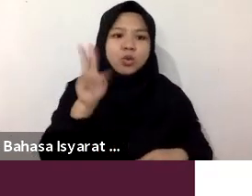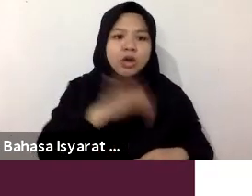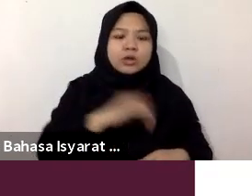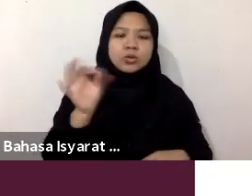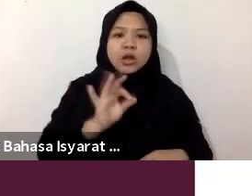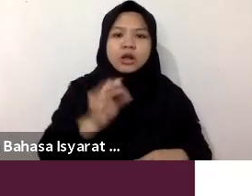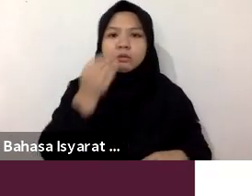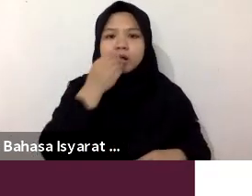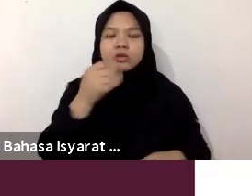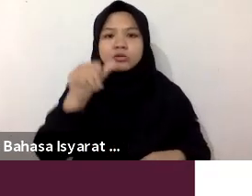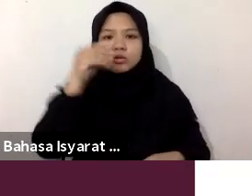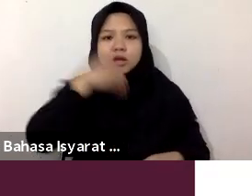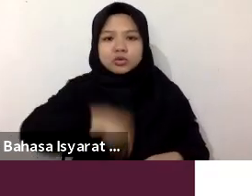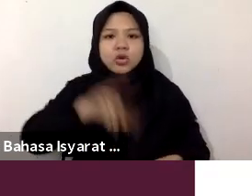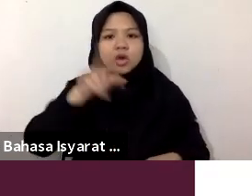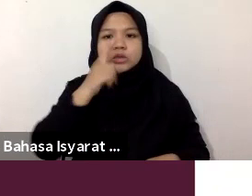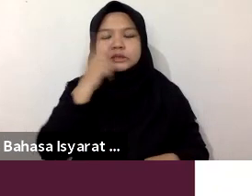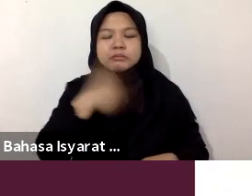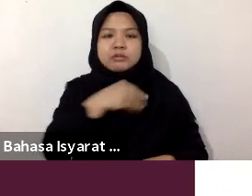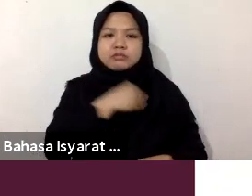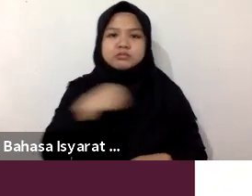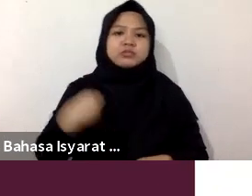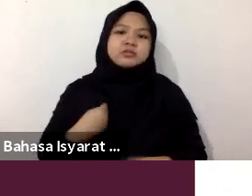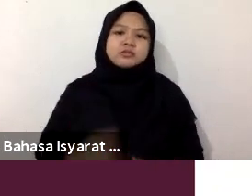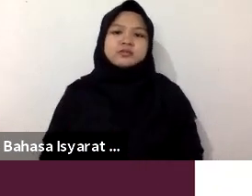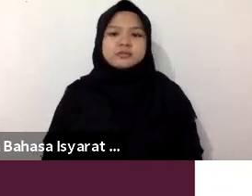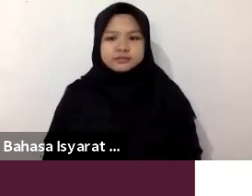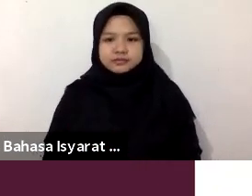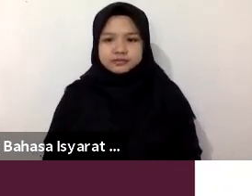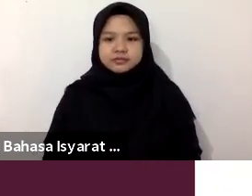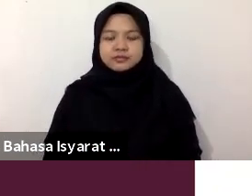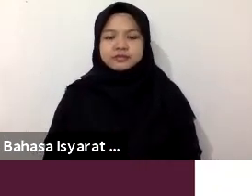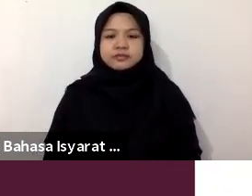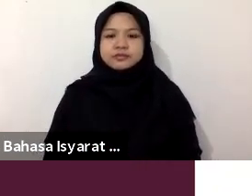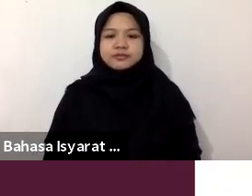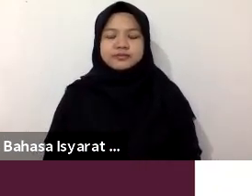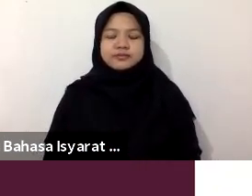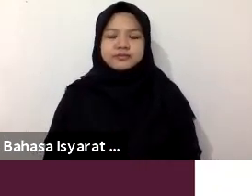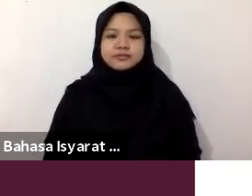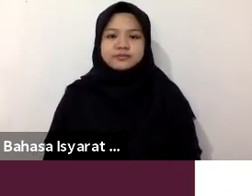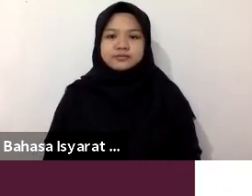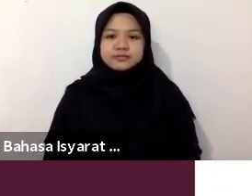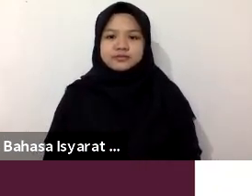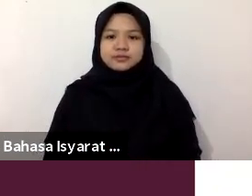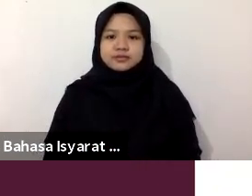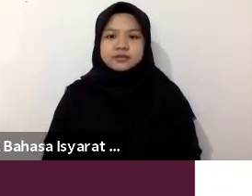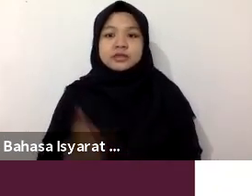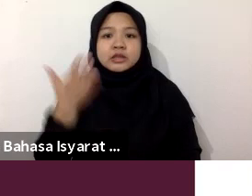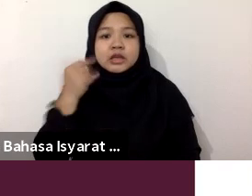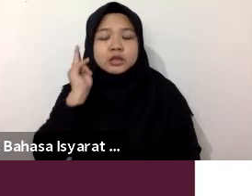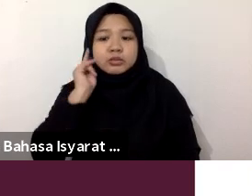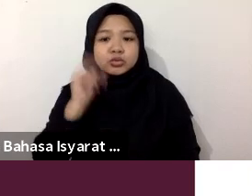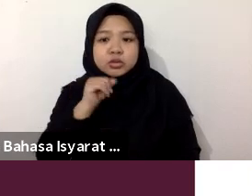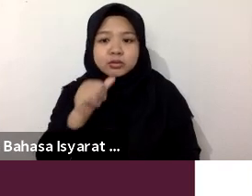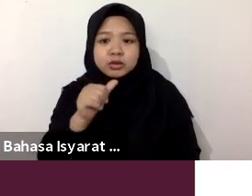makanan atau minuman yang masuk, harus segera memeriksakan diri. Mungkin itu jawaban dari saya buat ibu siapa tadi, Bu